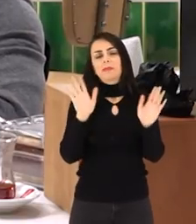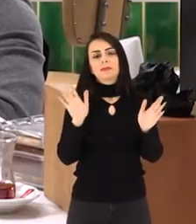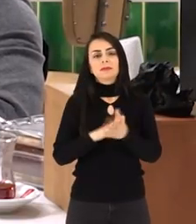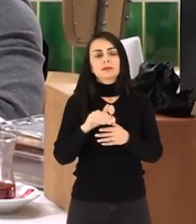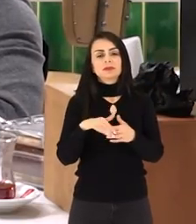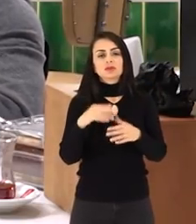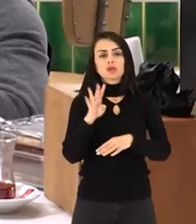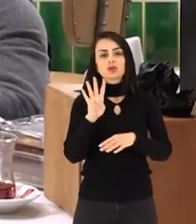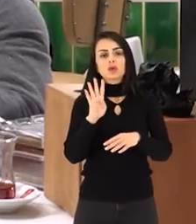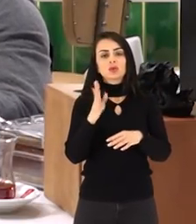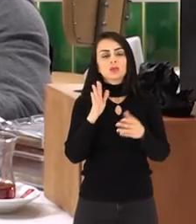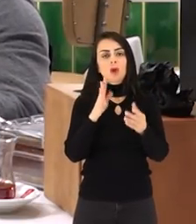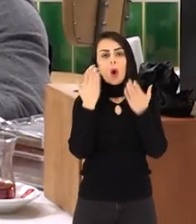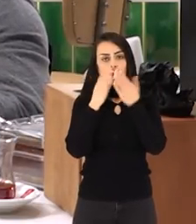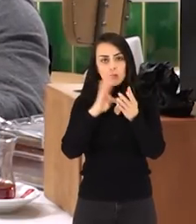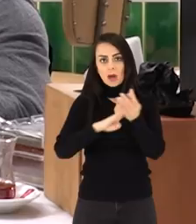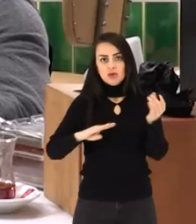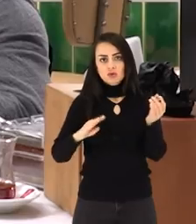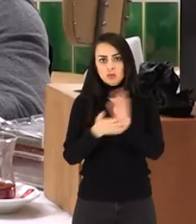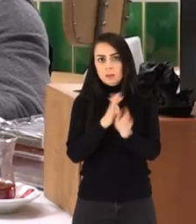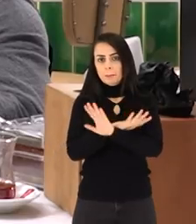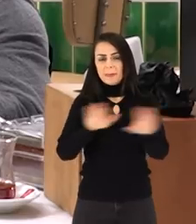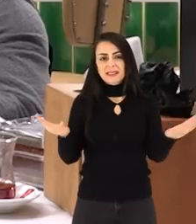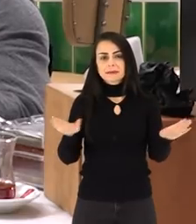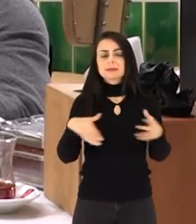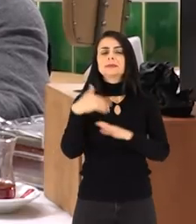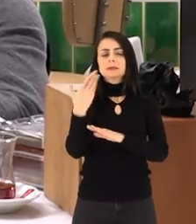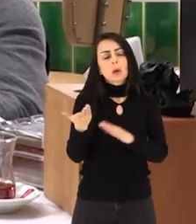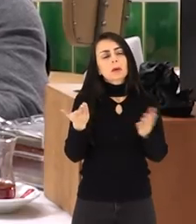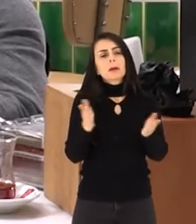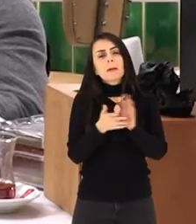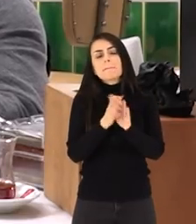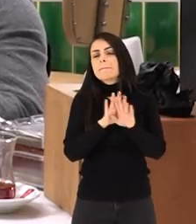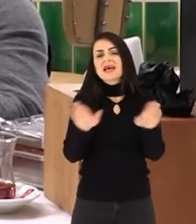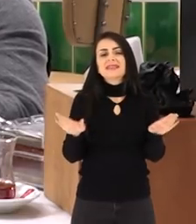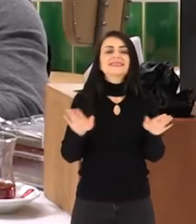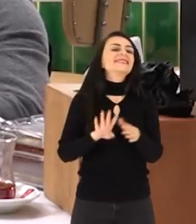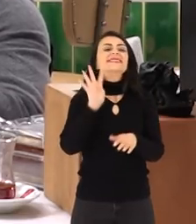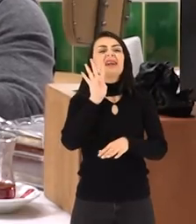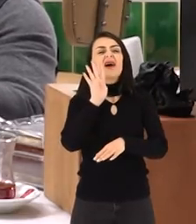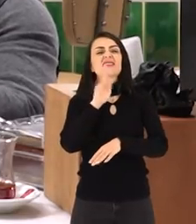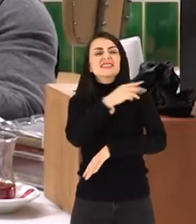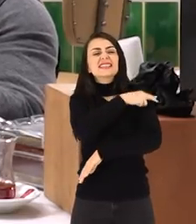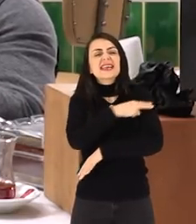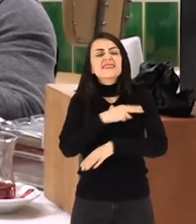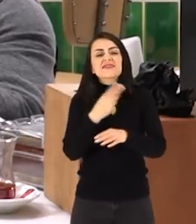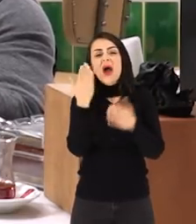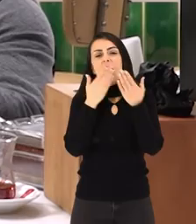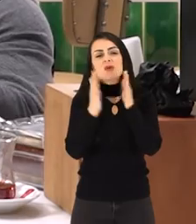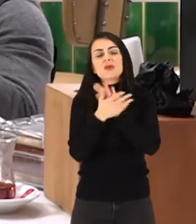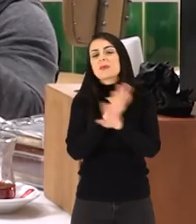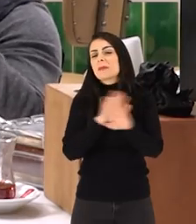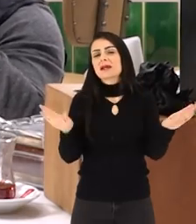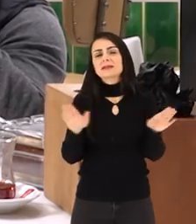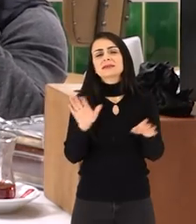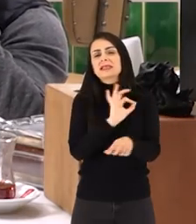Sonra dördü bitirdim. Sonra okul bitti. Sonra tabii yani doğal dörtte olarak. Dörtte bitiyordu değil mi? Yani, dörtte bitiyor. Bizimki de dörtte